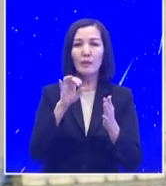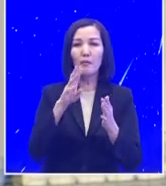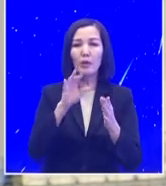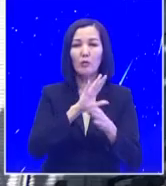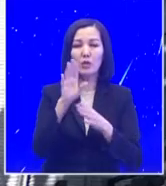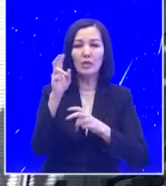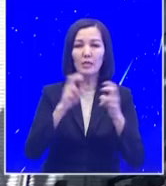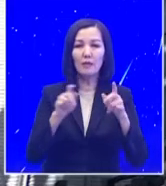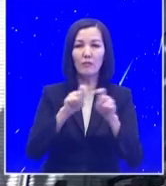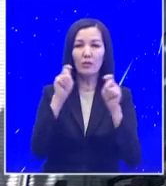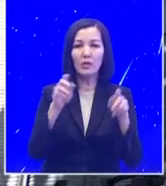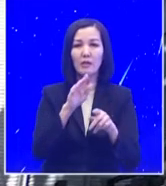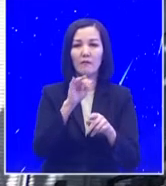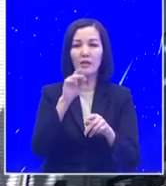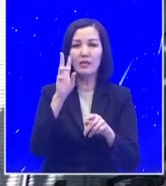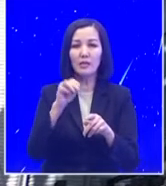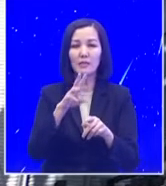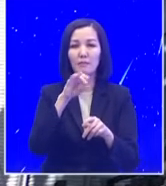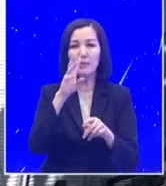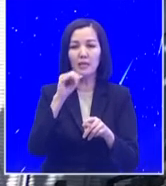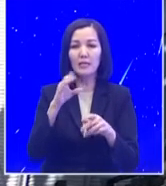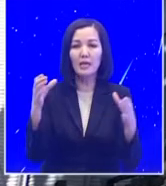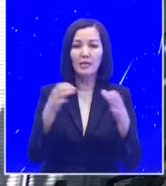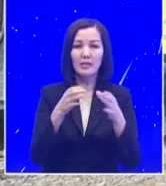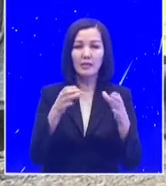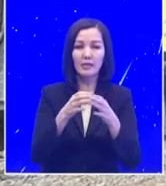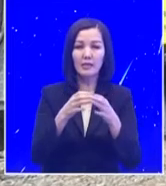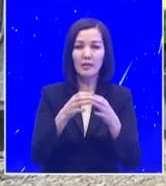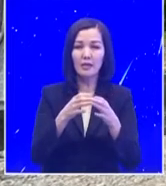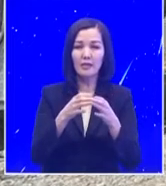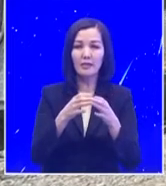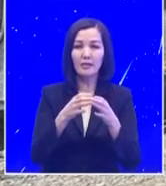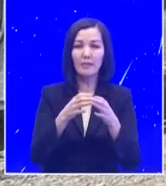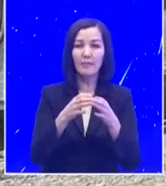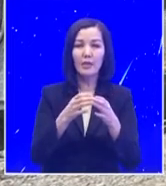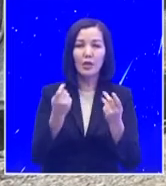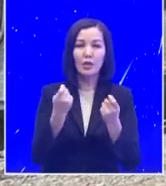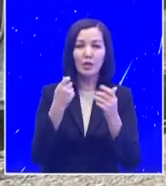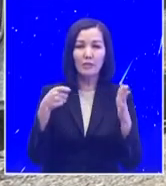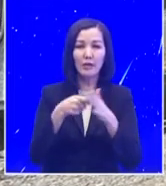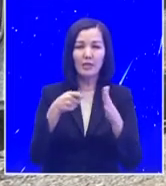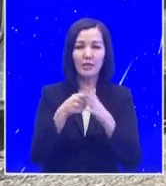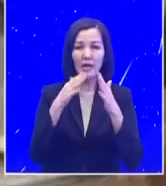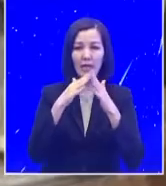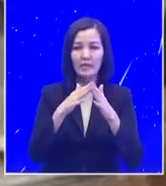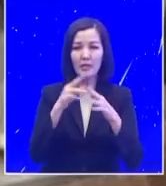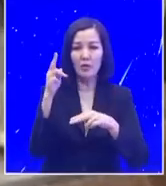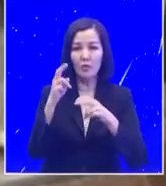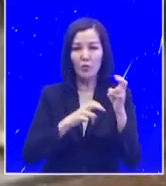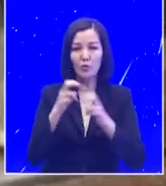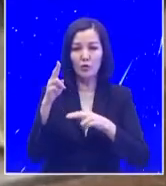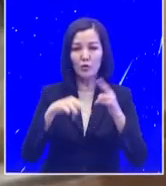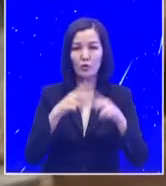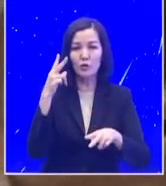іске қосылды. Феникс Филд Милс жауапкершілік шектеулі серіктестігінің құрама жем және астық сақтайтын өндіріс орнының